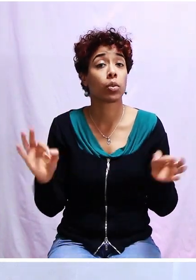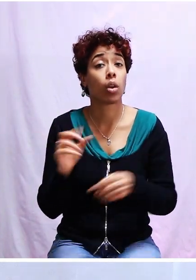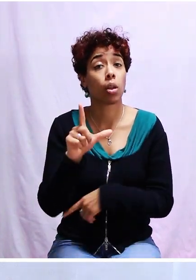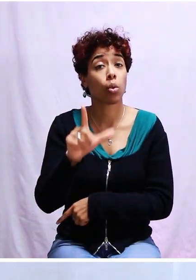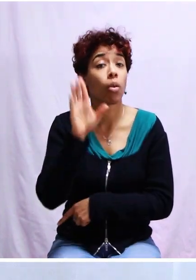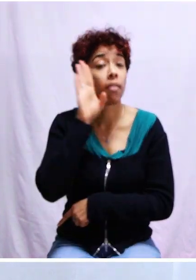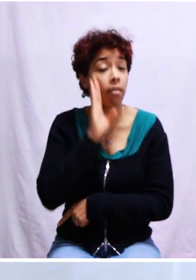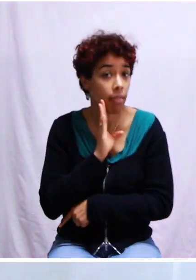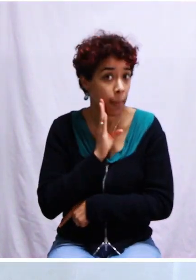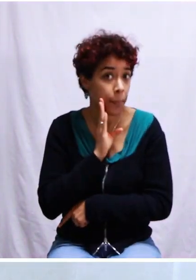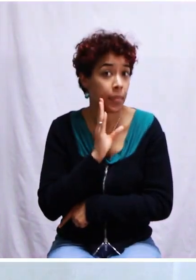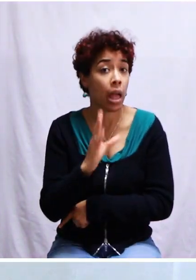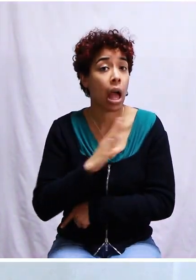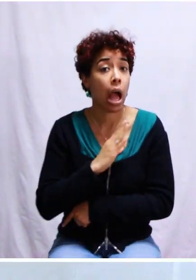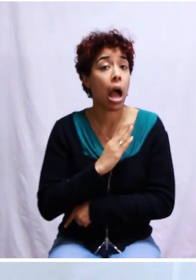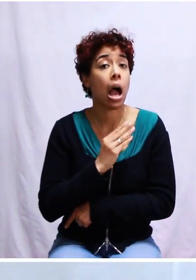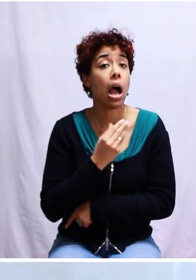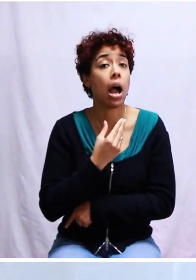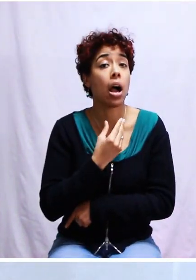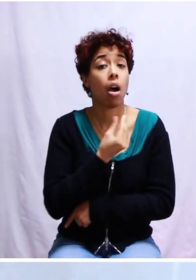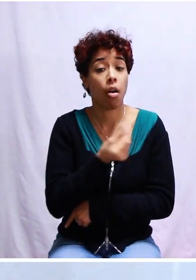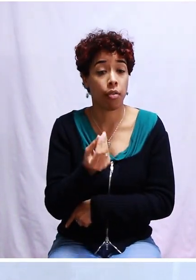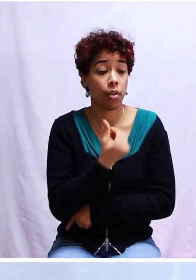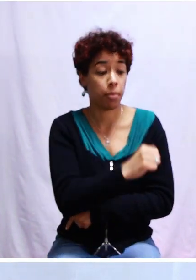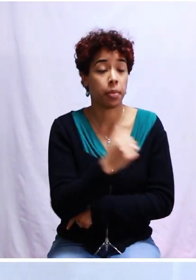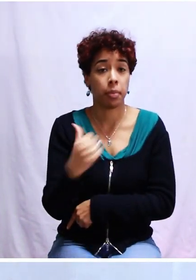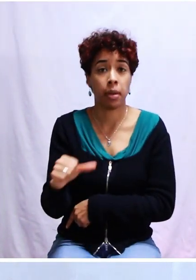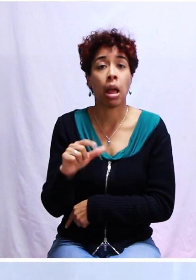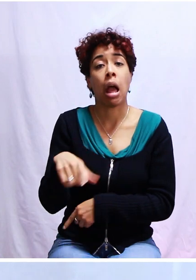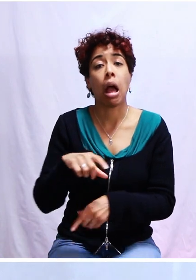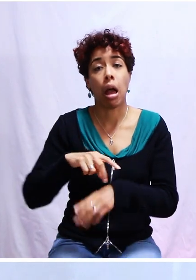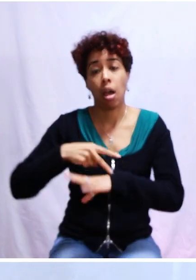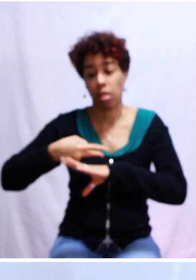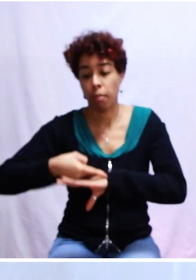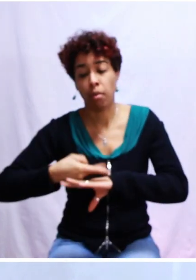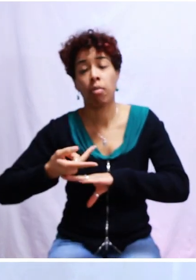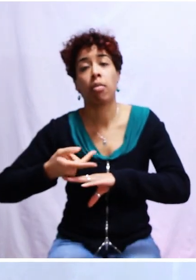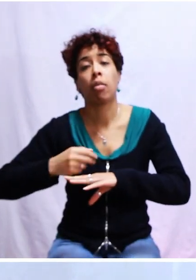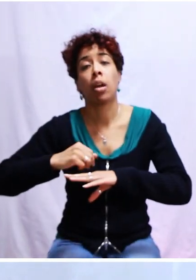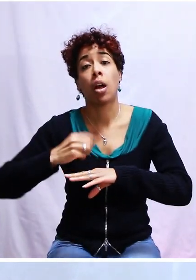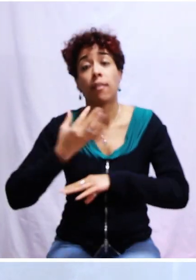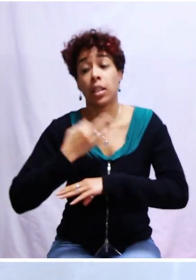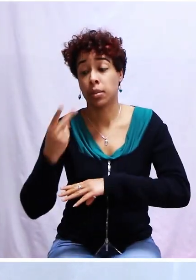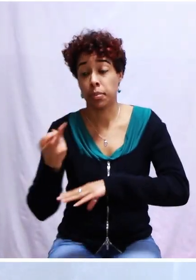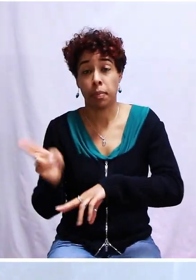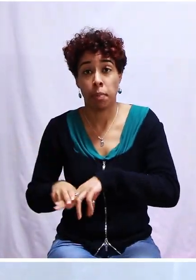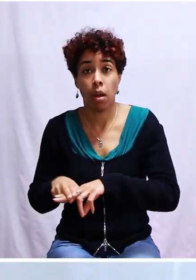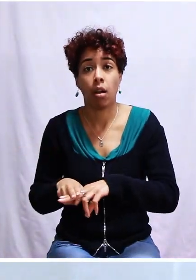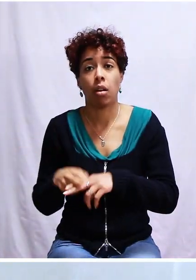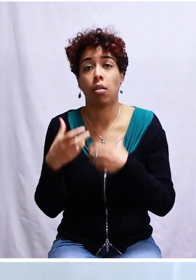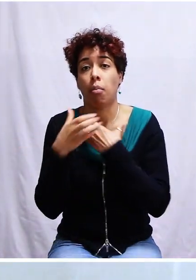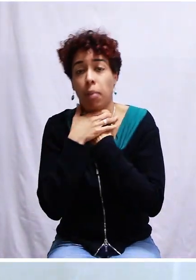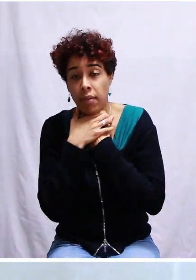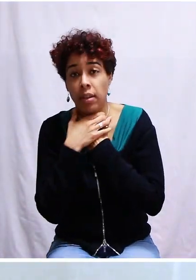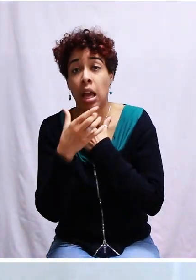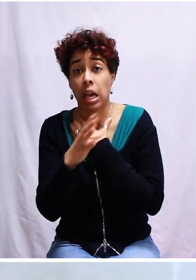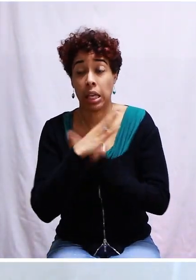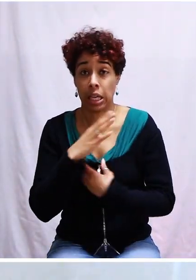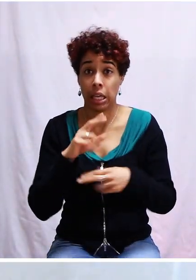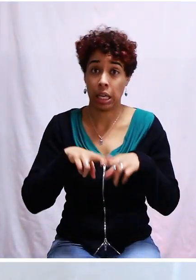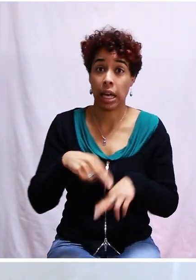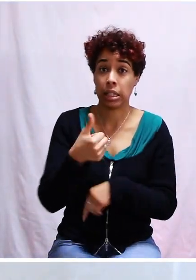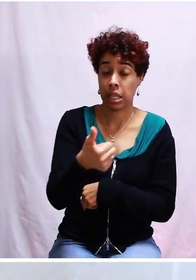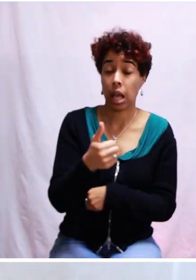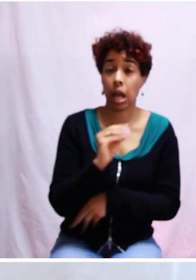deux femmes qui ont des enfants, puis il y en a une qui s'est couchée sur un des deux enfants et l'enfant est décédé pendant la nuit étouffé. Donc il y a un bébé vivant